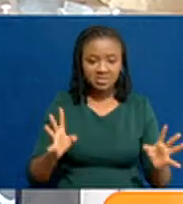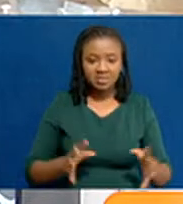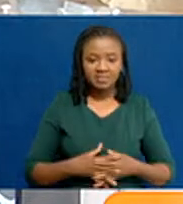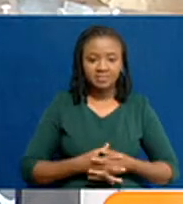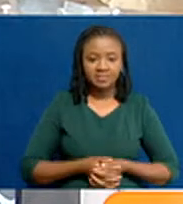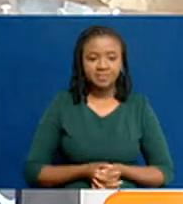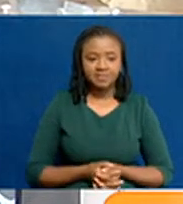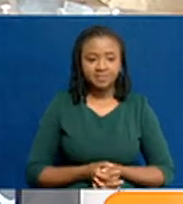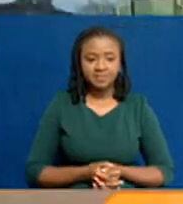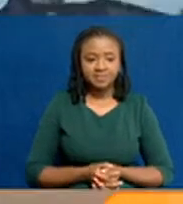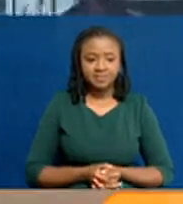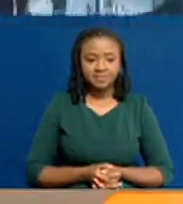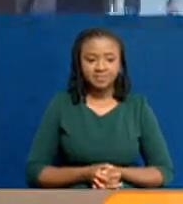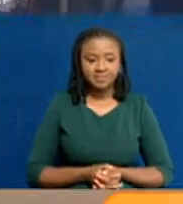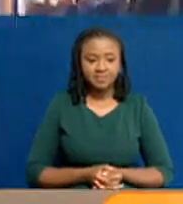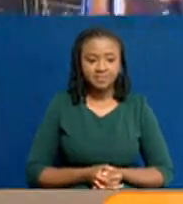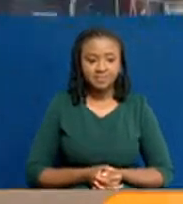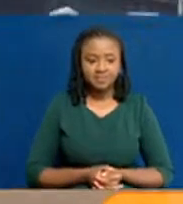zaidi.